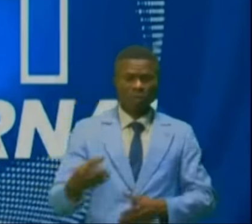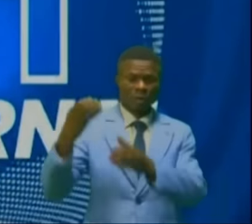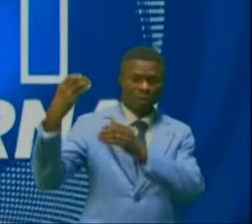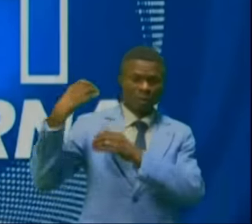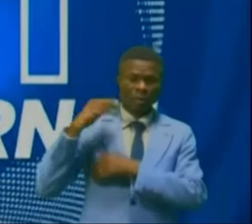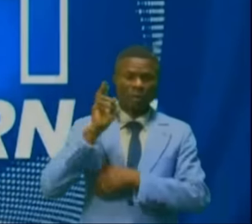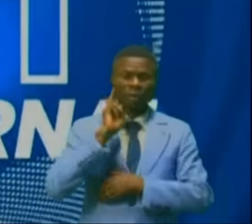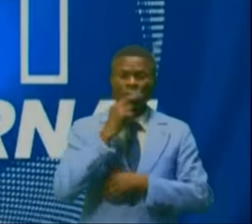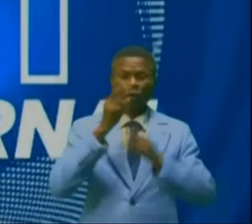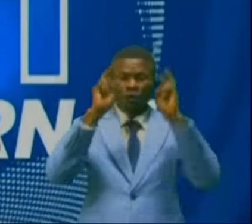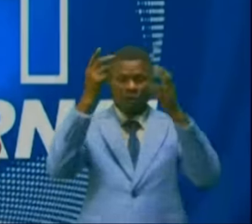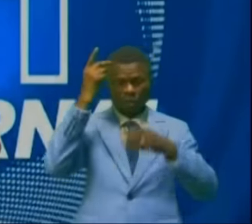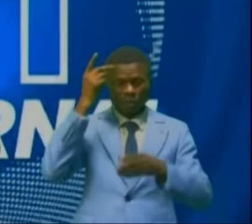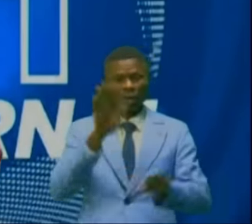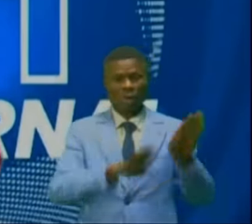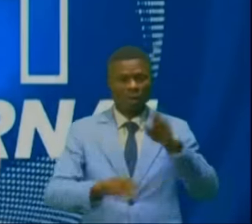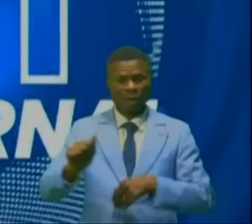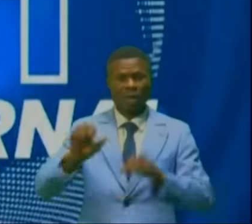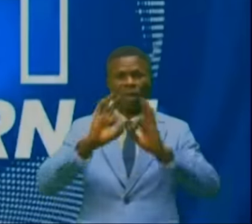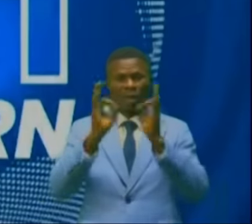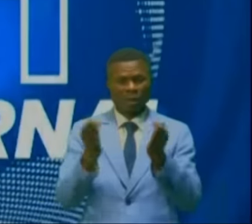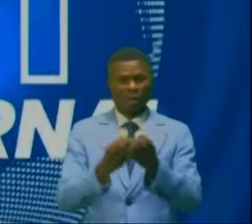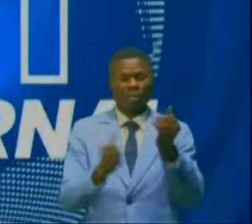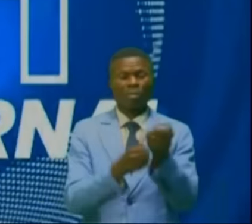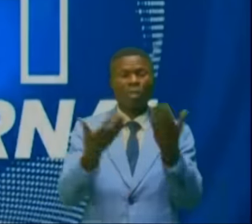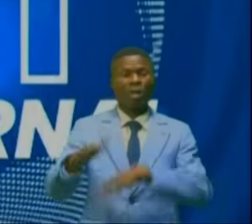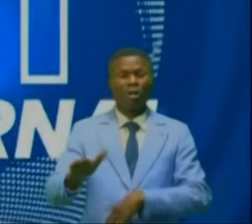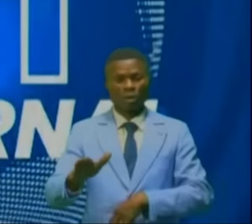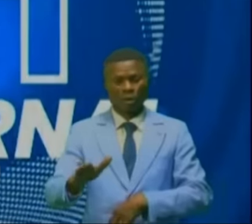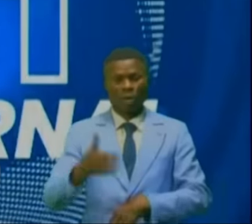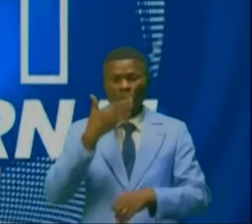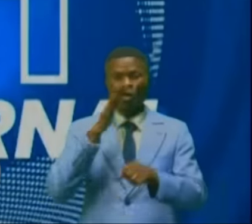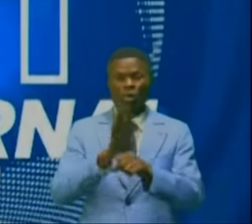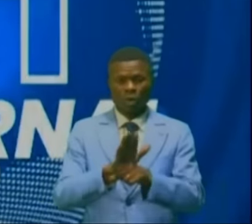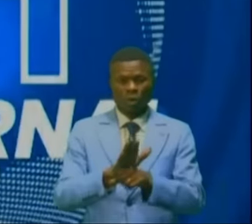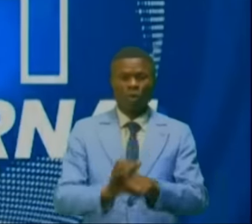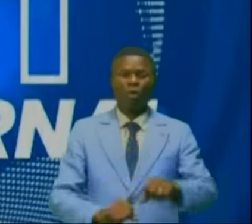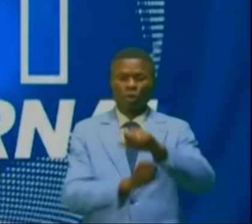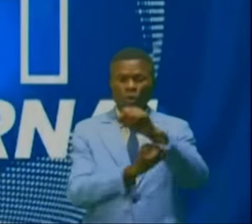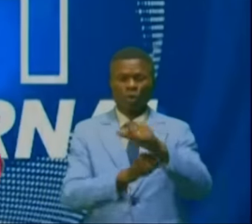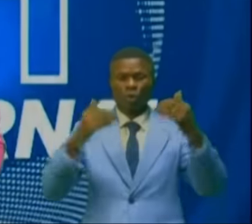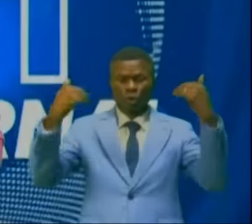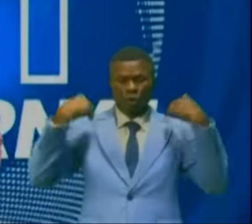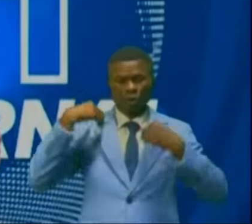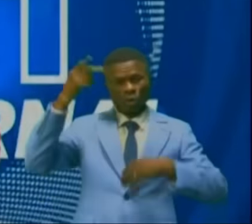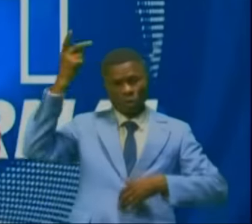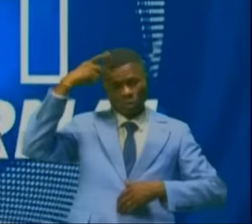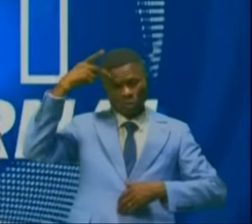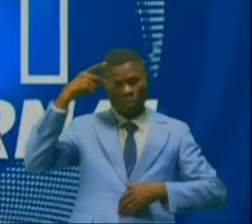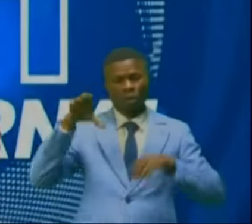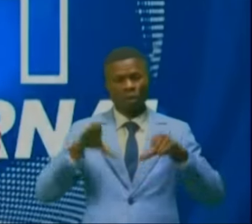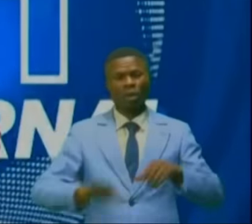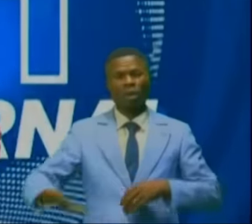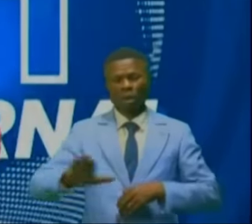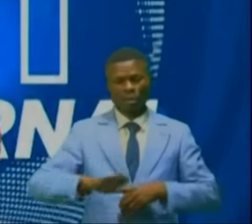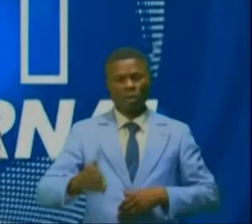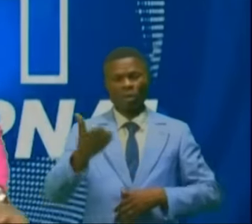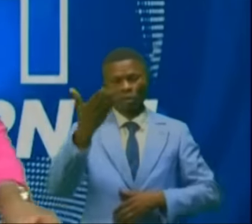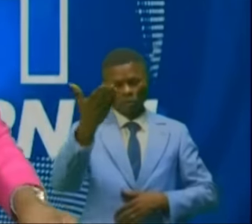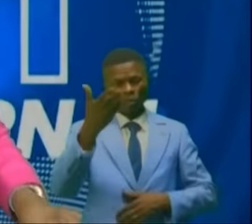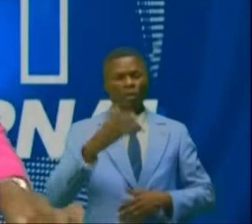l'hôtel de ville de Kinshasa. Les familles de ces victimes ont été rassurées du soutien des autorités de la République Alain Bikaï.